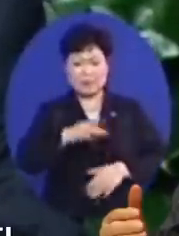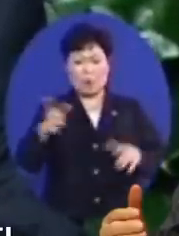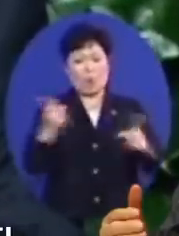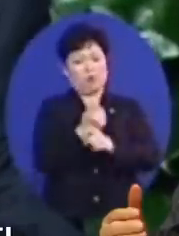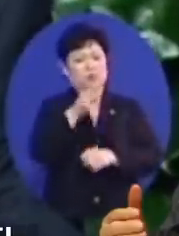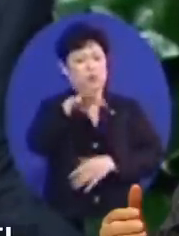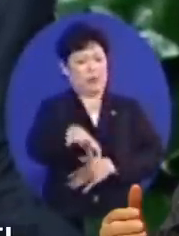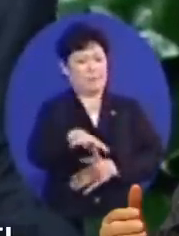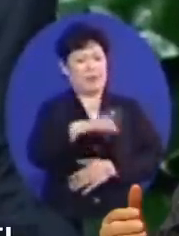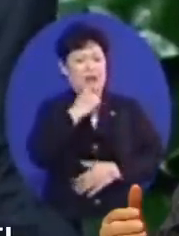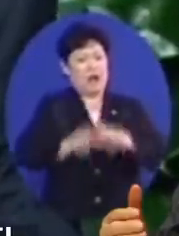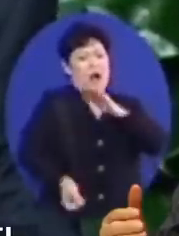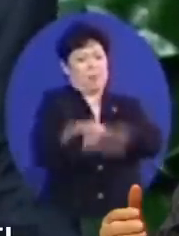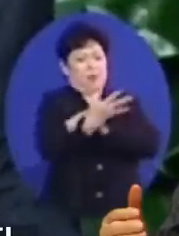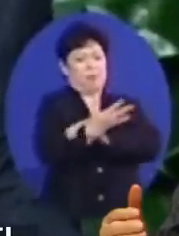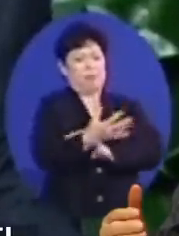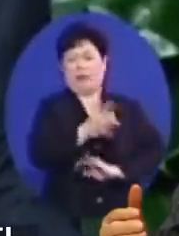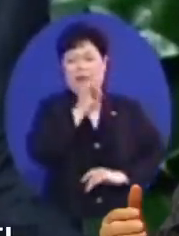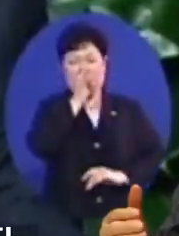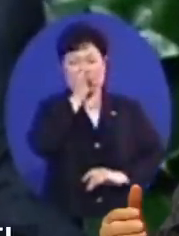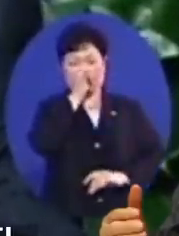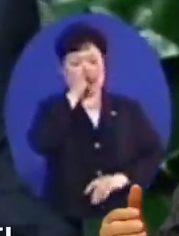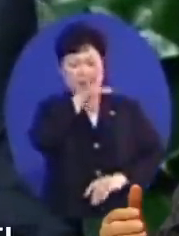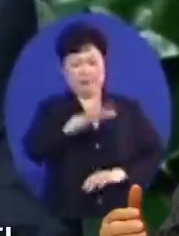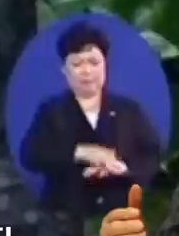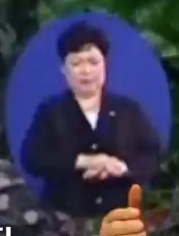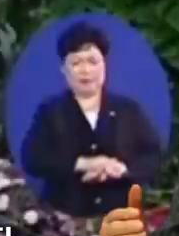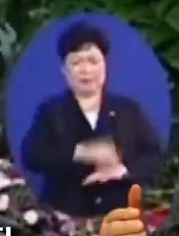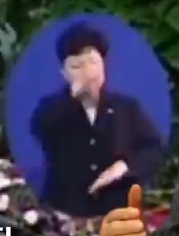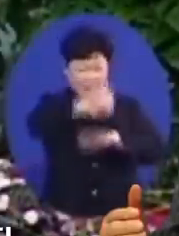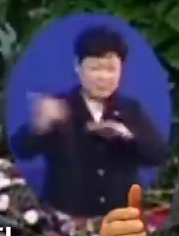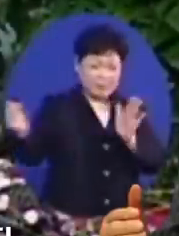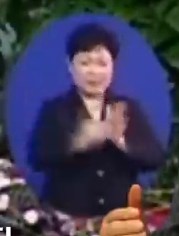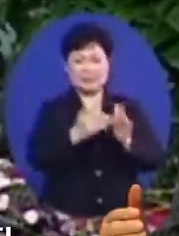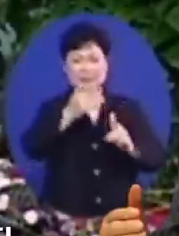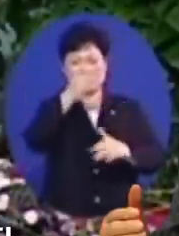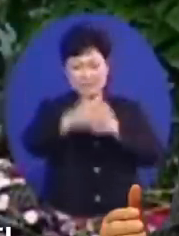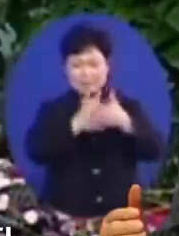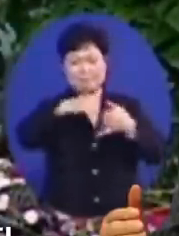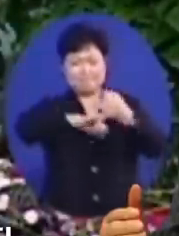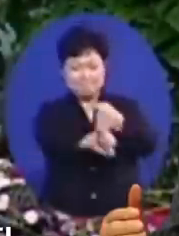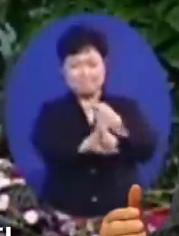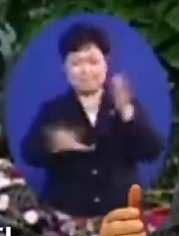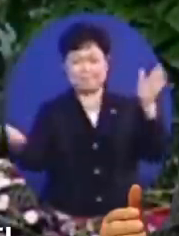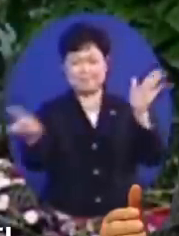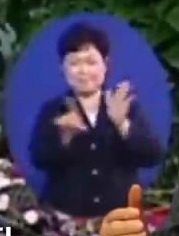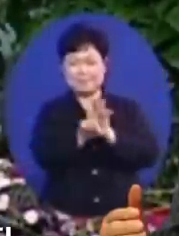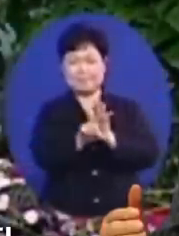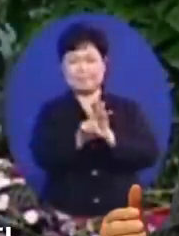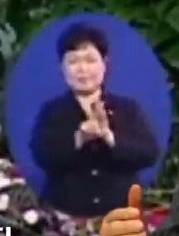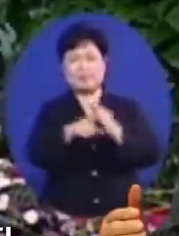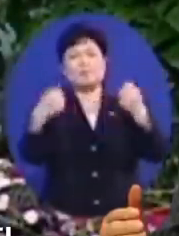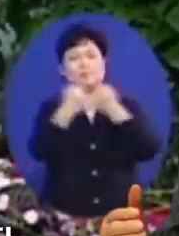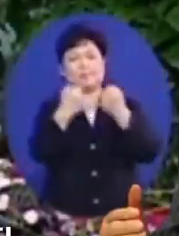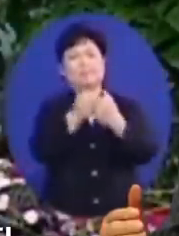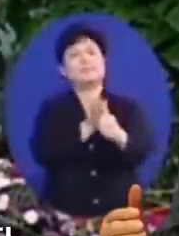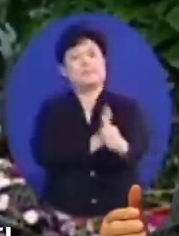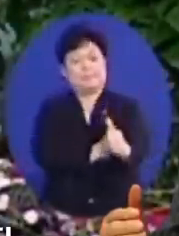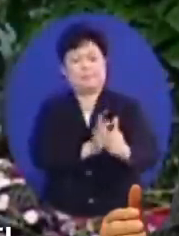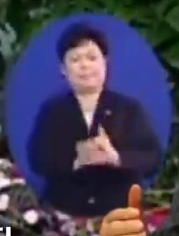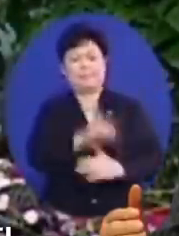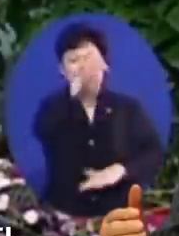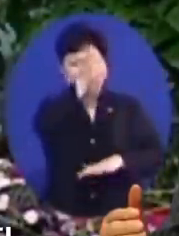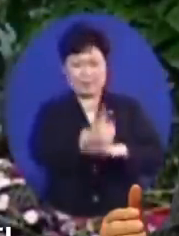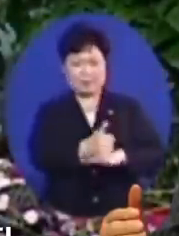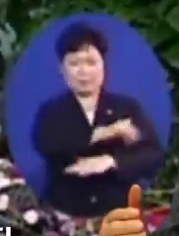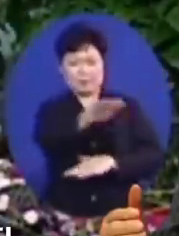들고 항복하면 안 되는 것입니다. 끝까지 우리가 하나님 약속을 의지하고 저항을 해야 되는 것입니다. 마지막으로